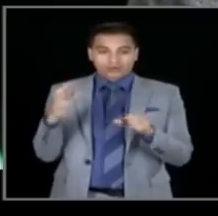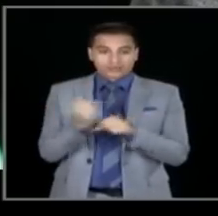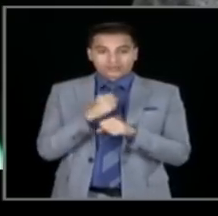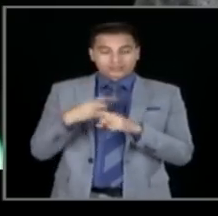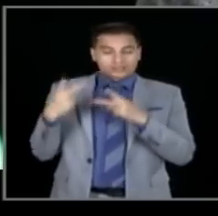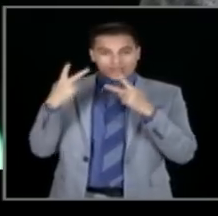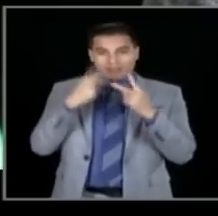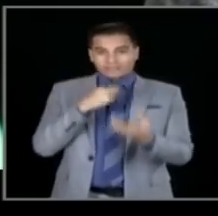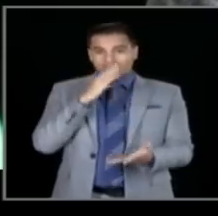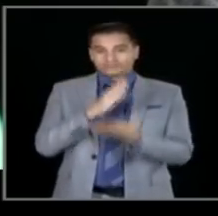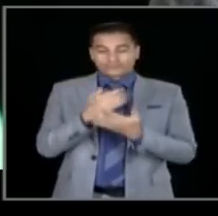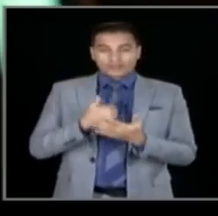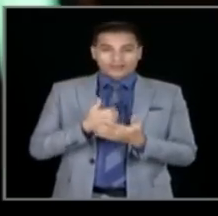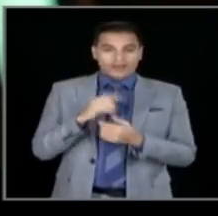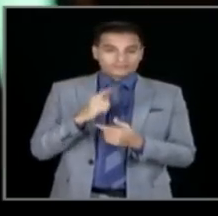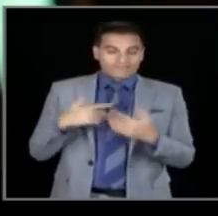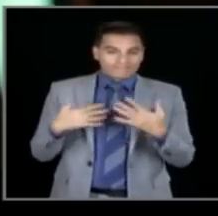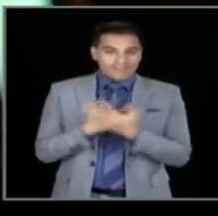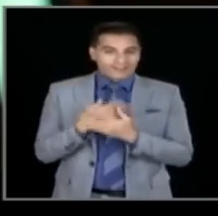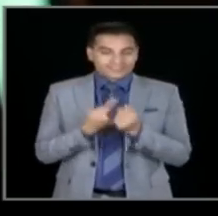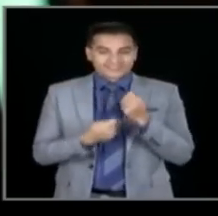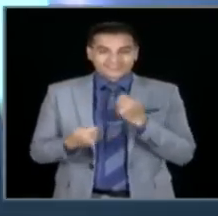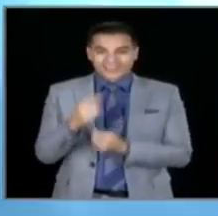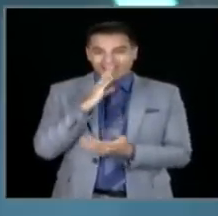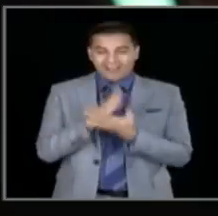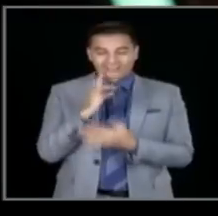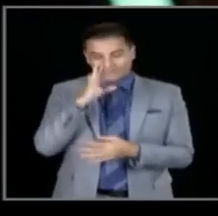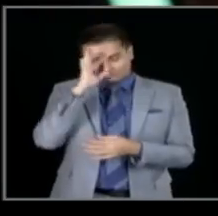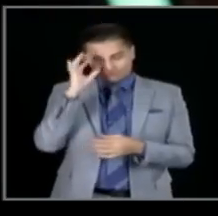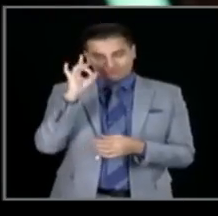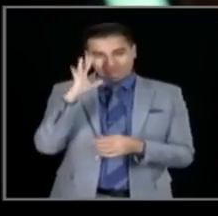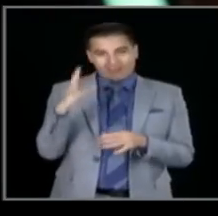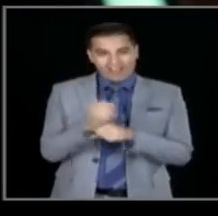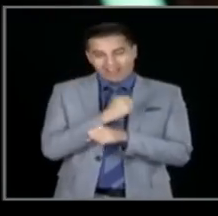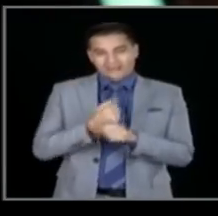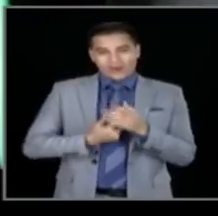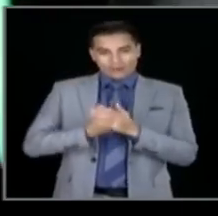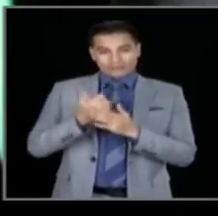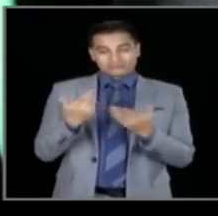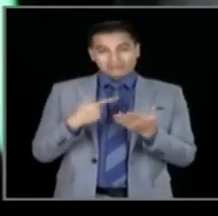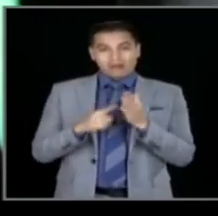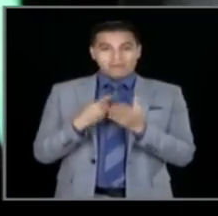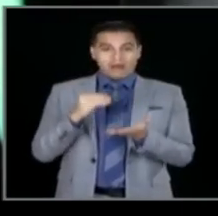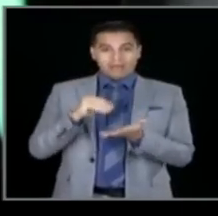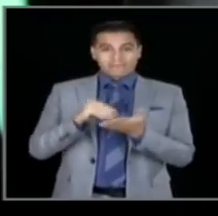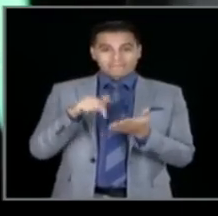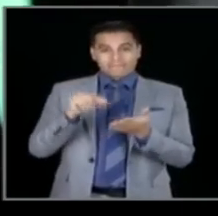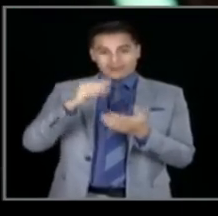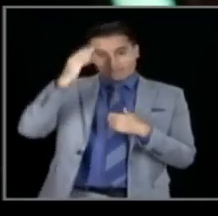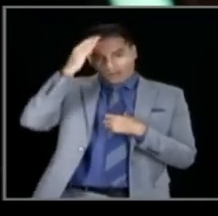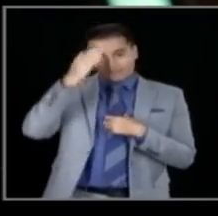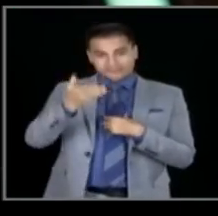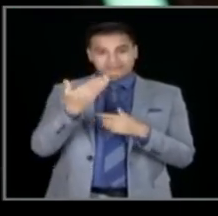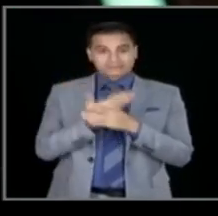بين ان انا مش مصدقه نفسي وبين الفرحه، وان شاء الله يعني نقدم اداء حلو. دي اول مشاركه ليا في برنامج العباقره، فطبعا ده بيسبب لي شويه